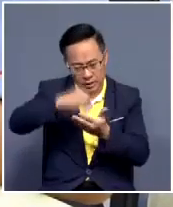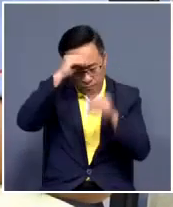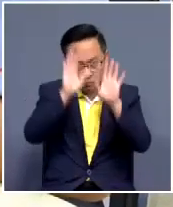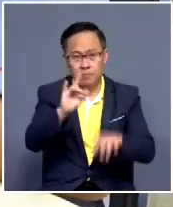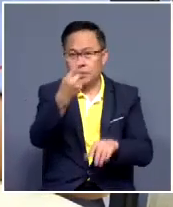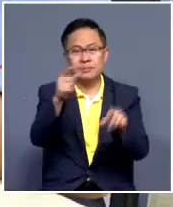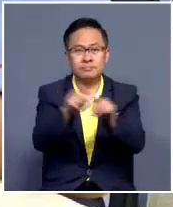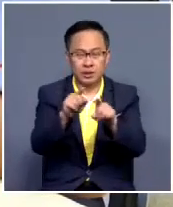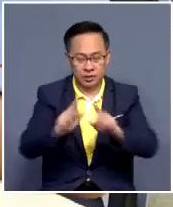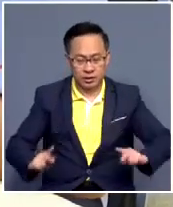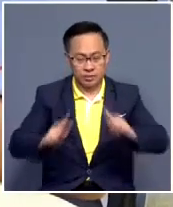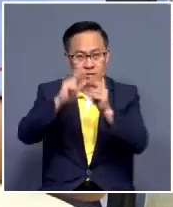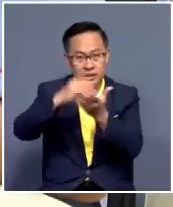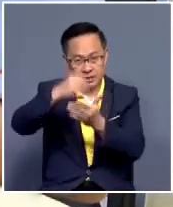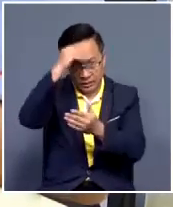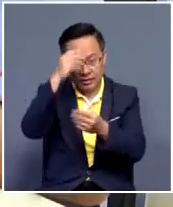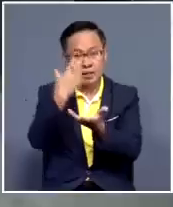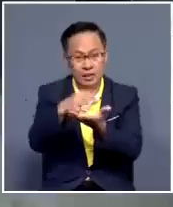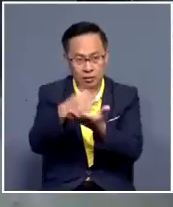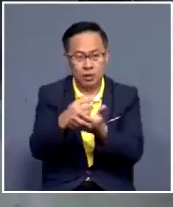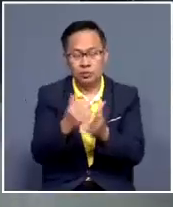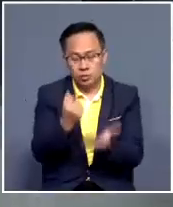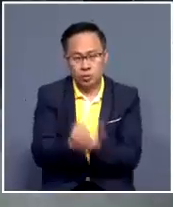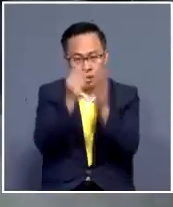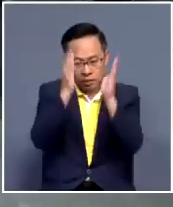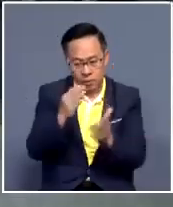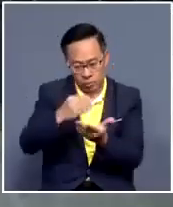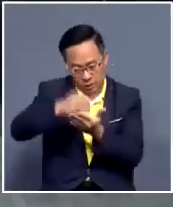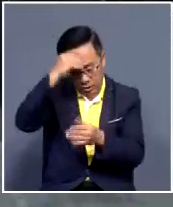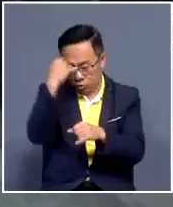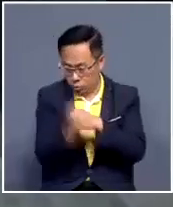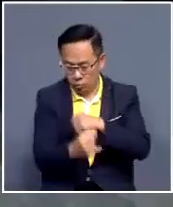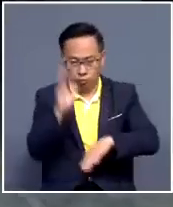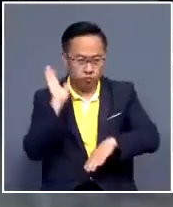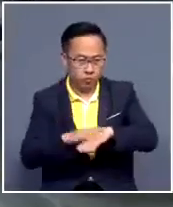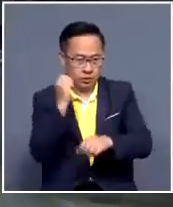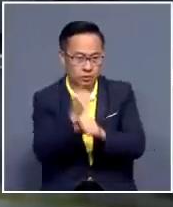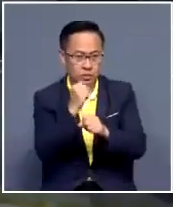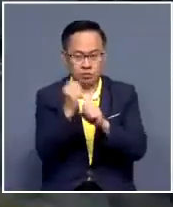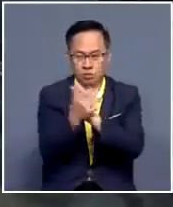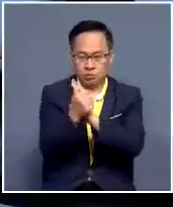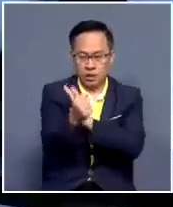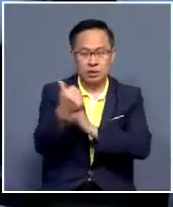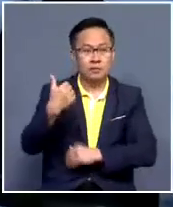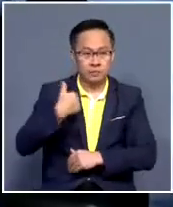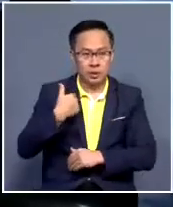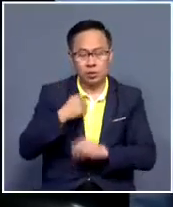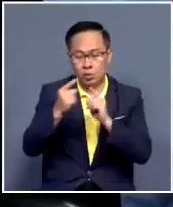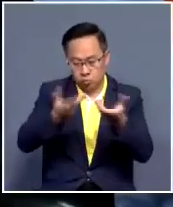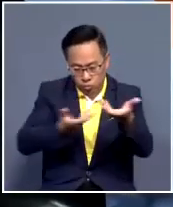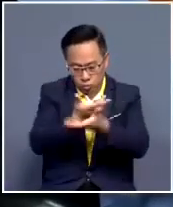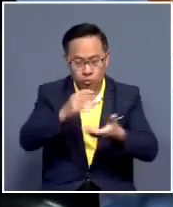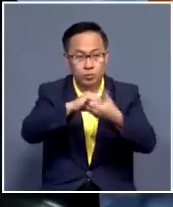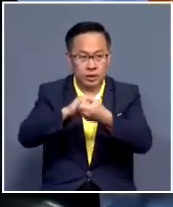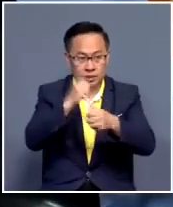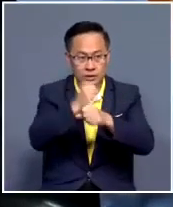การที่ทำให้นักศึกษาที่จบไปเนี่ยมีทักษะมากขึ้นนะครับอันนั้นก็เป็นจุดเริ่มต้นว่าตอนนี้เราน่าจะมาทำร่วมกันจริงๆตัวนี้เนื่องจากเป็นโคร